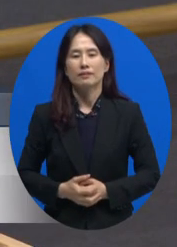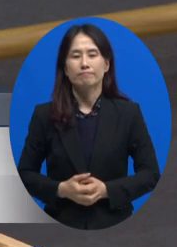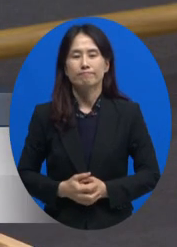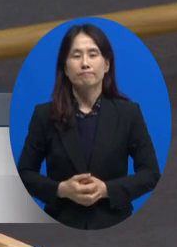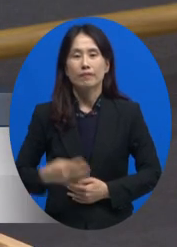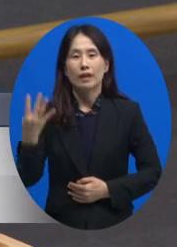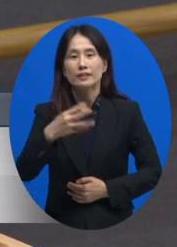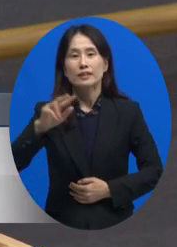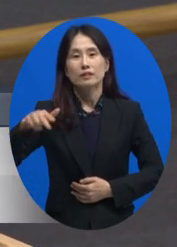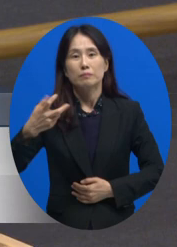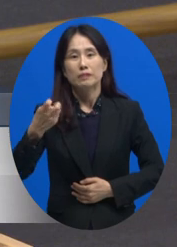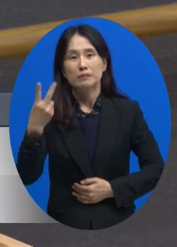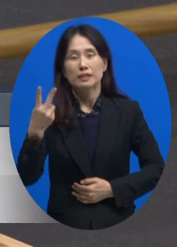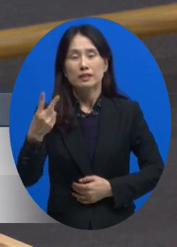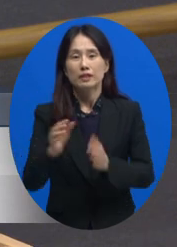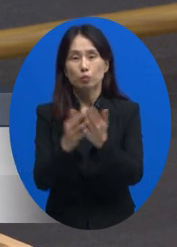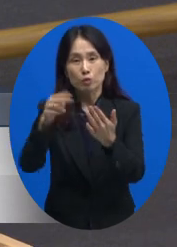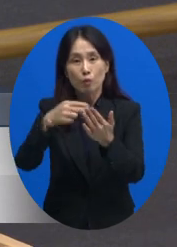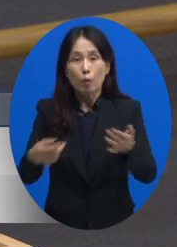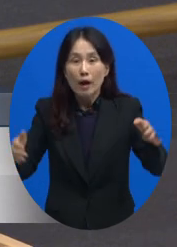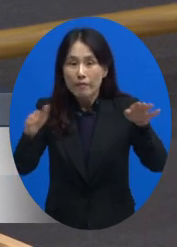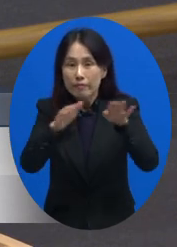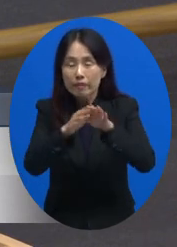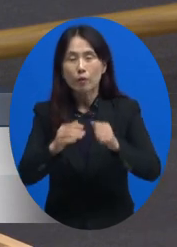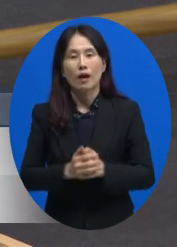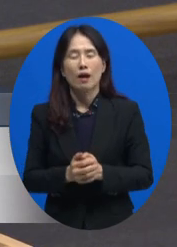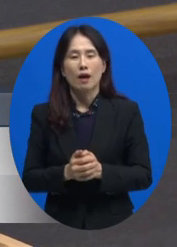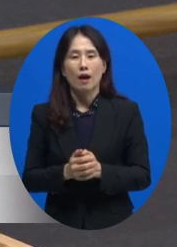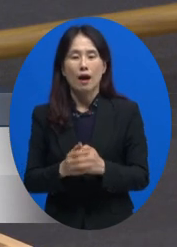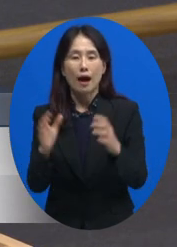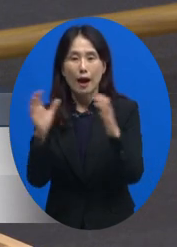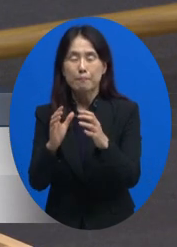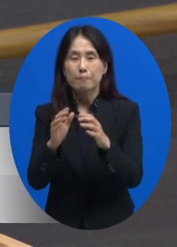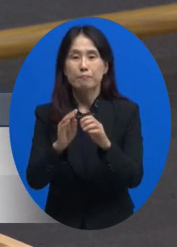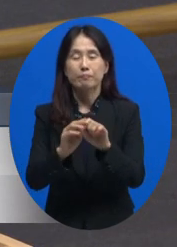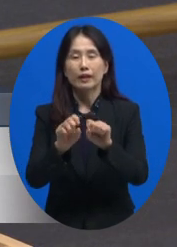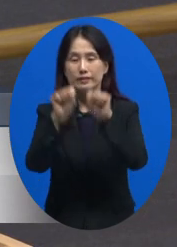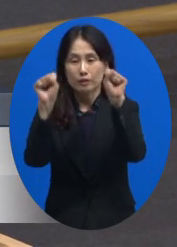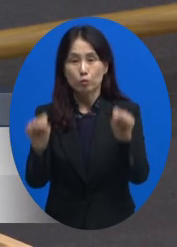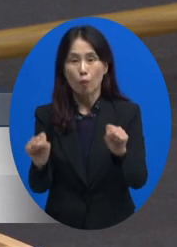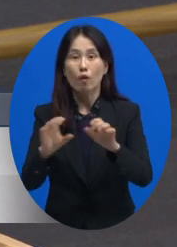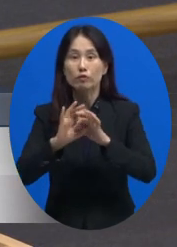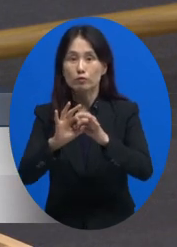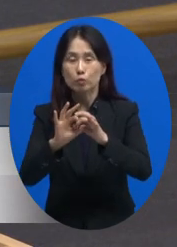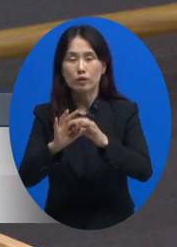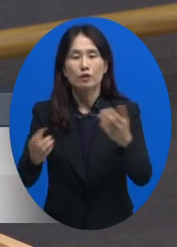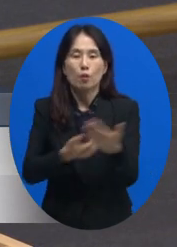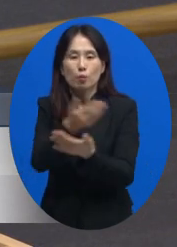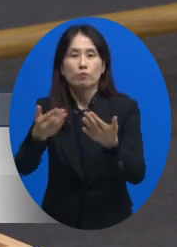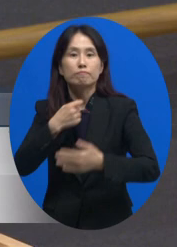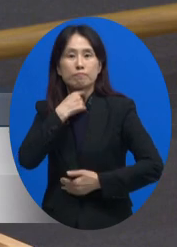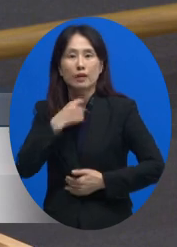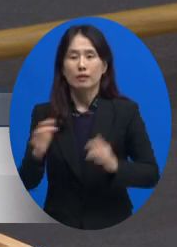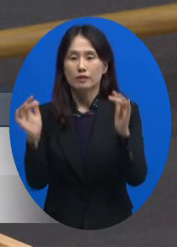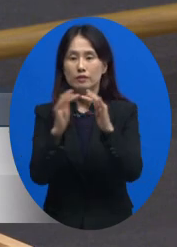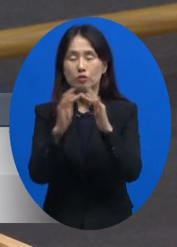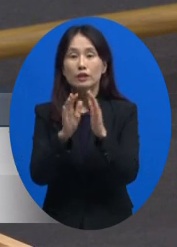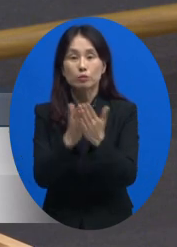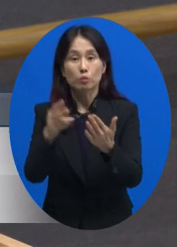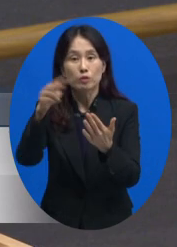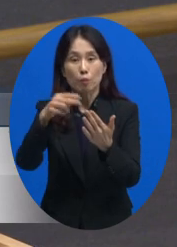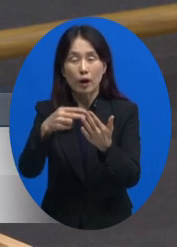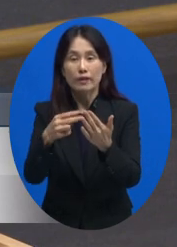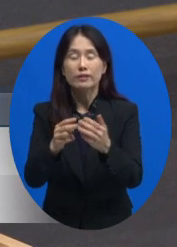도내 4,772개의 도서관과 협력 네트워크를 통하여 정보 격차를 해소하겠습니다. 전자도서관